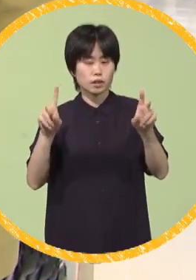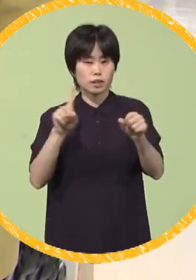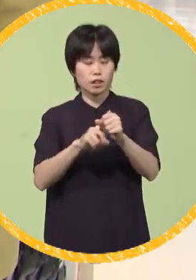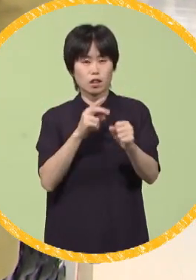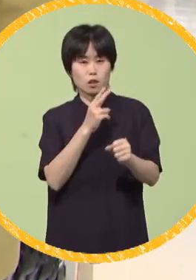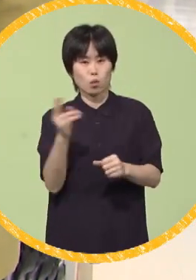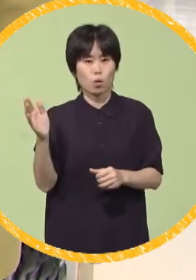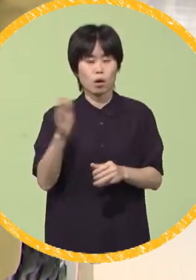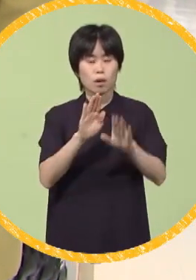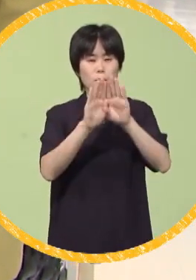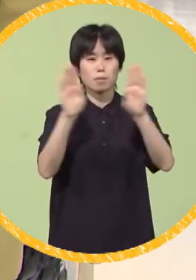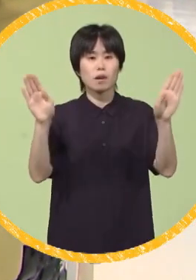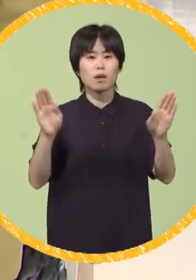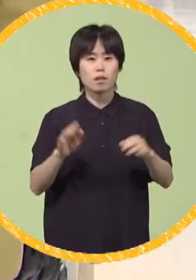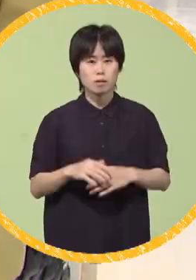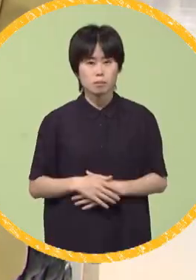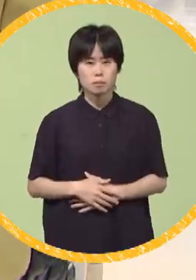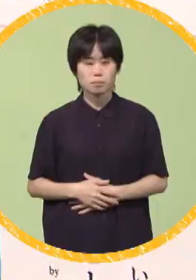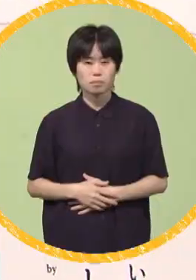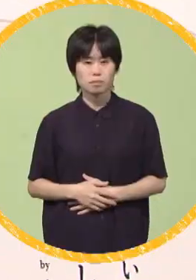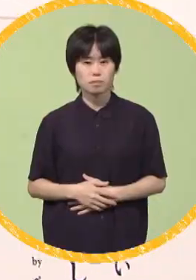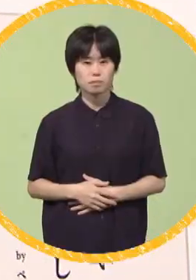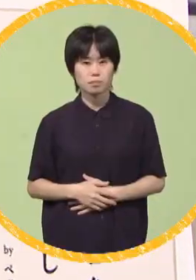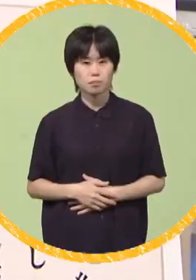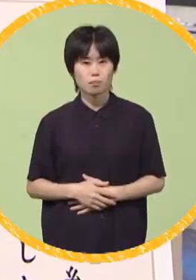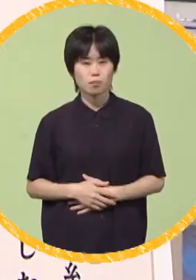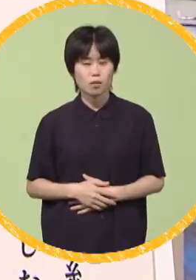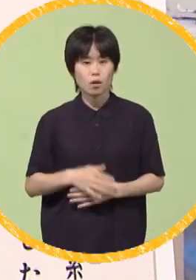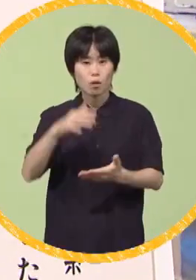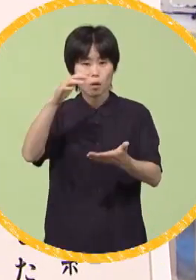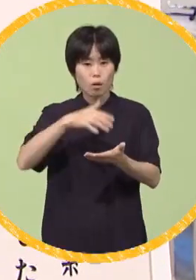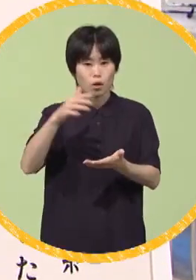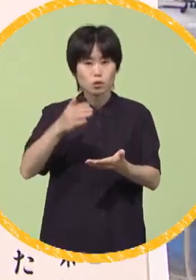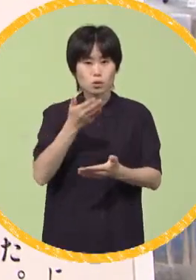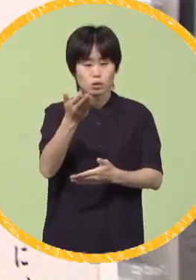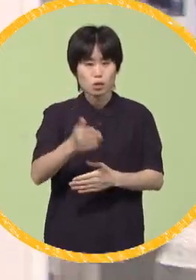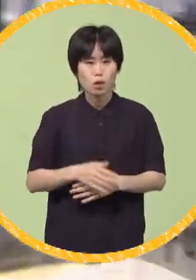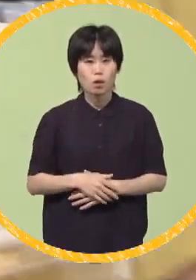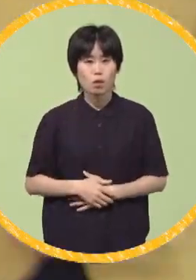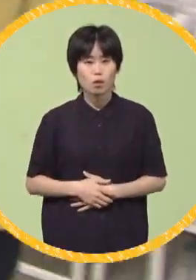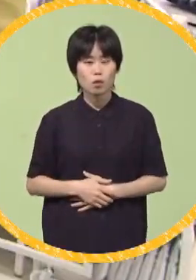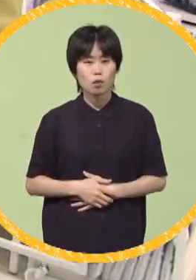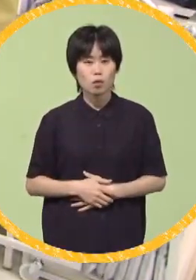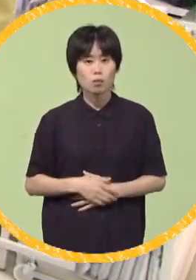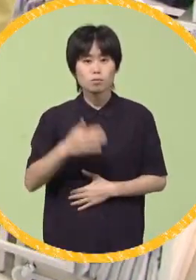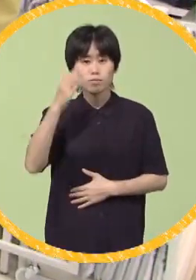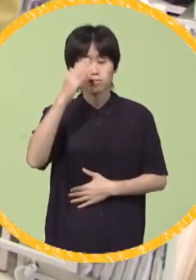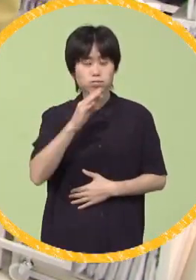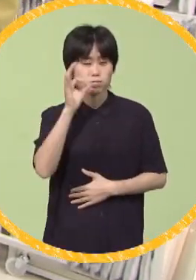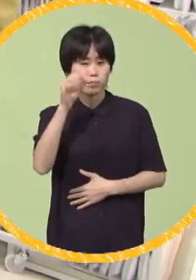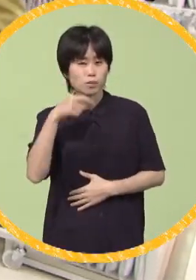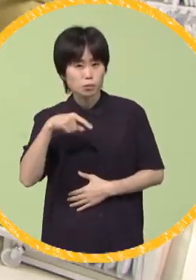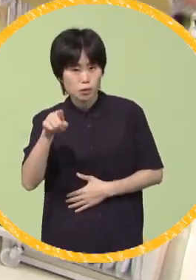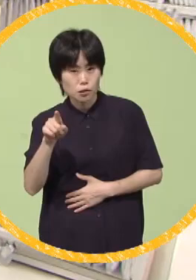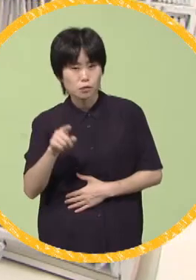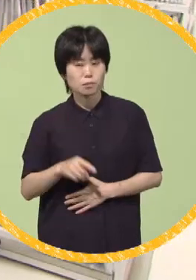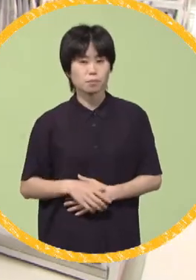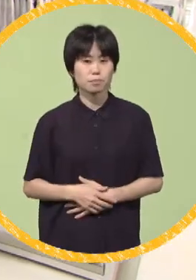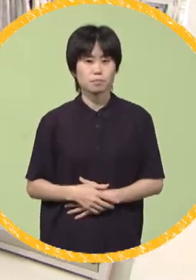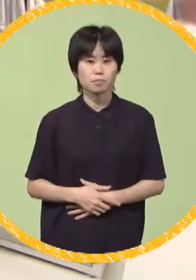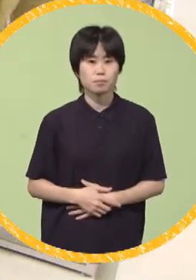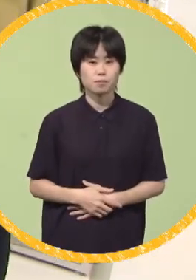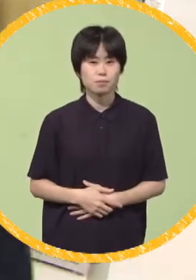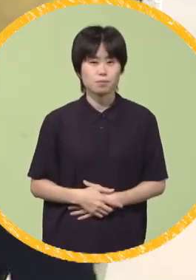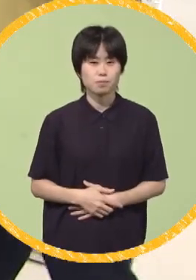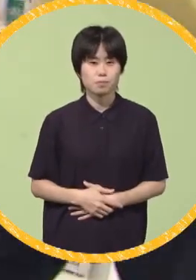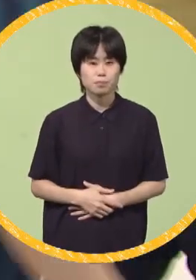グループの方で開始させていただきました。 あ、店頭で回収もされてるんですか。 はい、もちろんやっております。 じゃあちょっとそこを見せてもらっていいですか。 はい、でこちらへどうぞ。 行きましょう行きまし